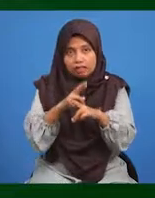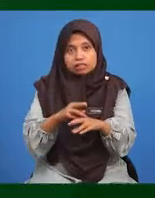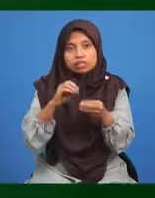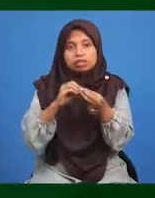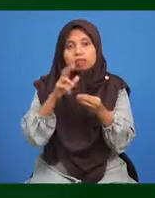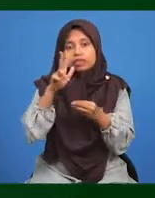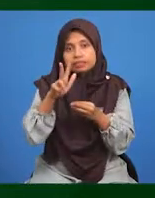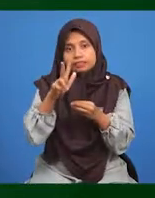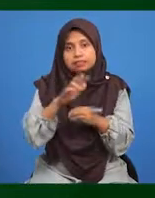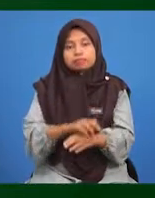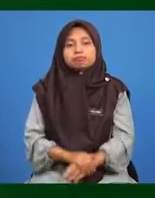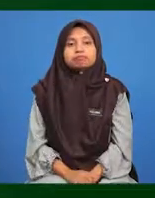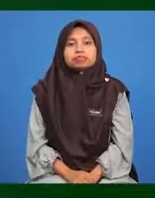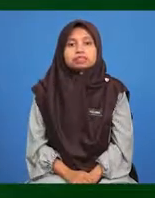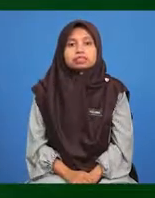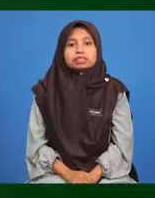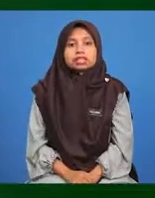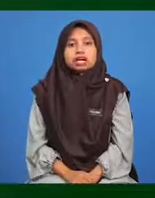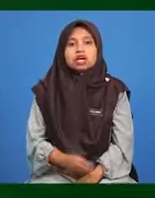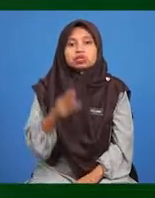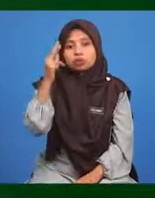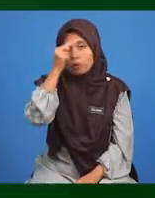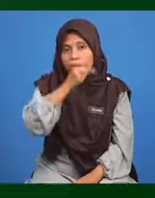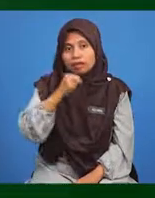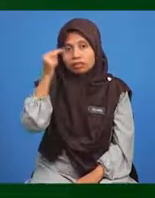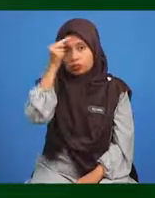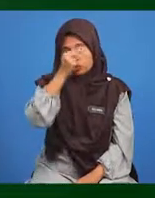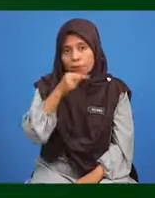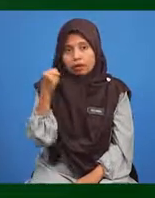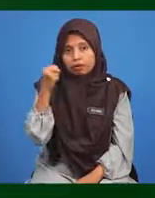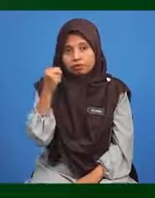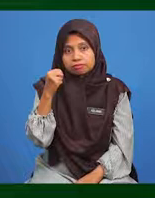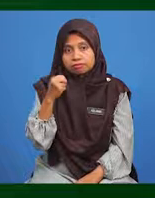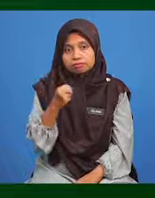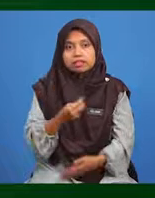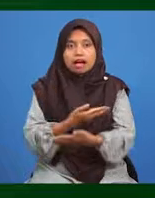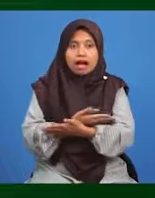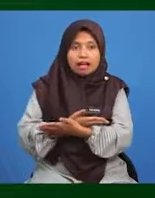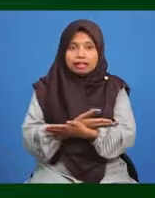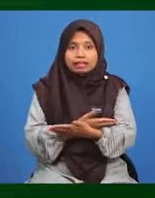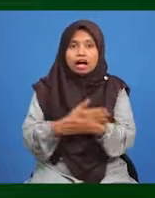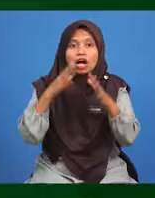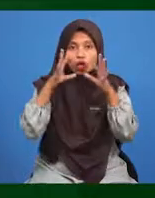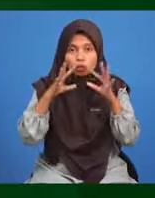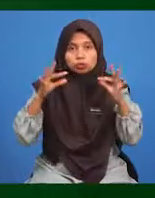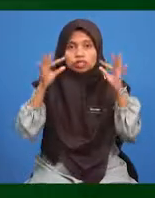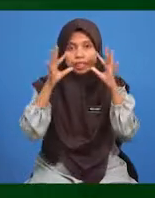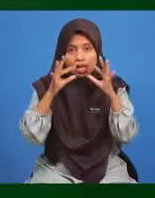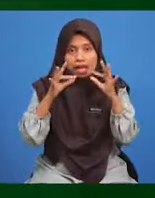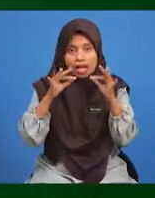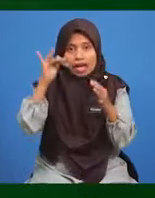Perkataan ketiga pula ialah comel-comel. Anak kucing yang